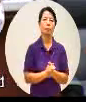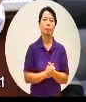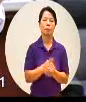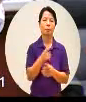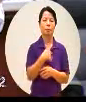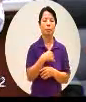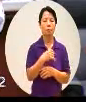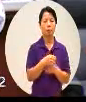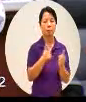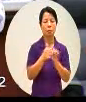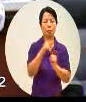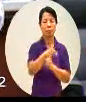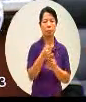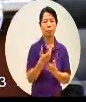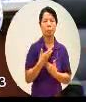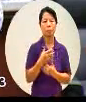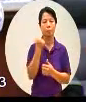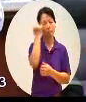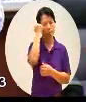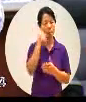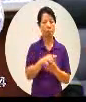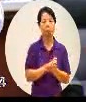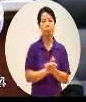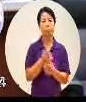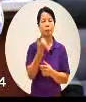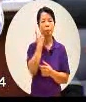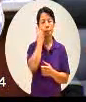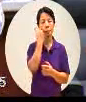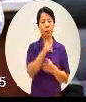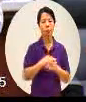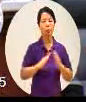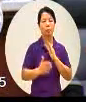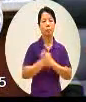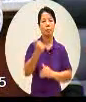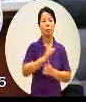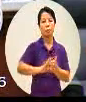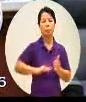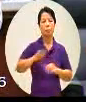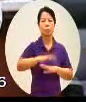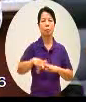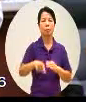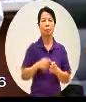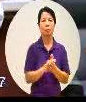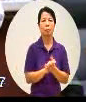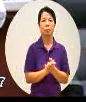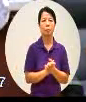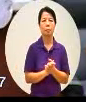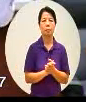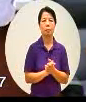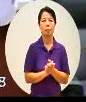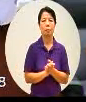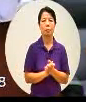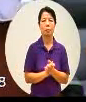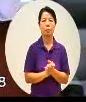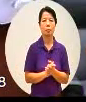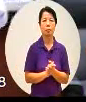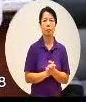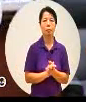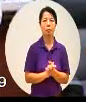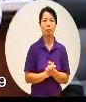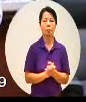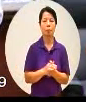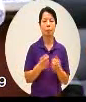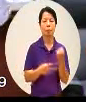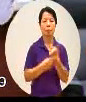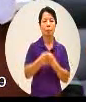受苦。咱上会遭殃，相信市长你有哪会加减遭殃啊？吼、哦！啊，人谈到你